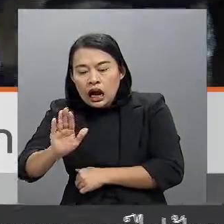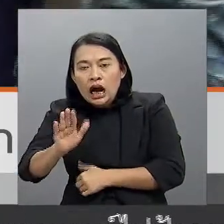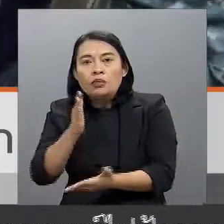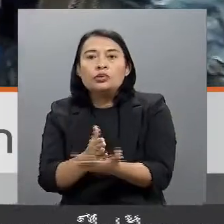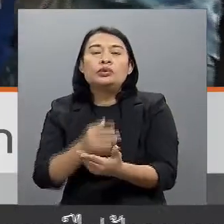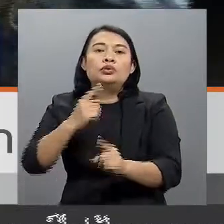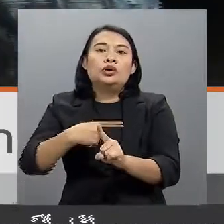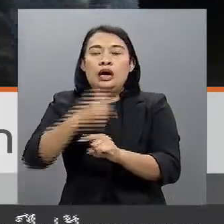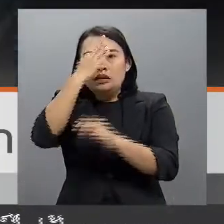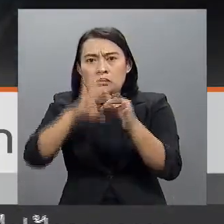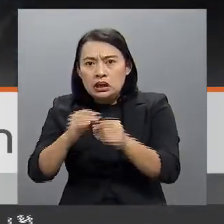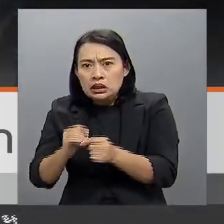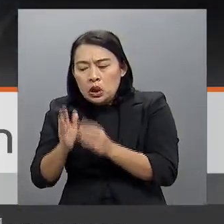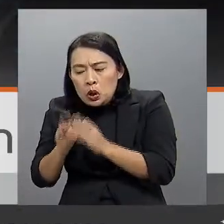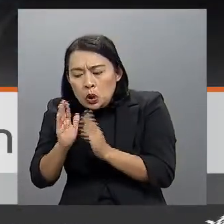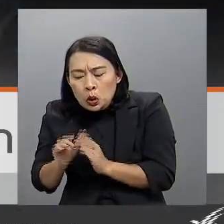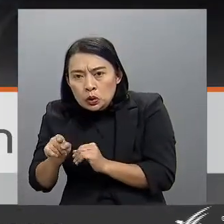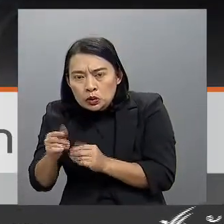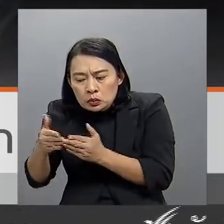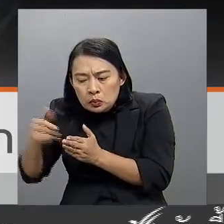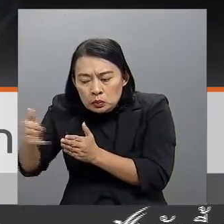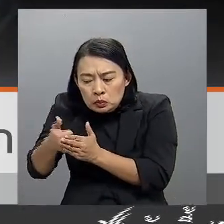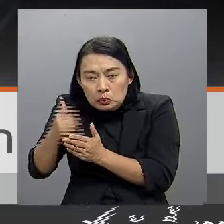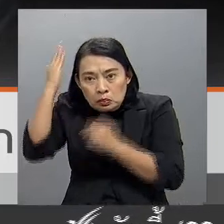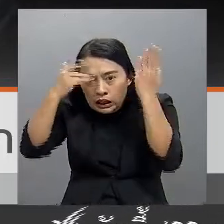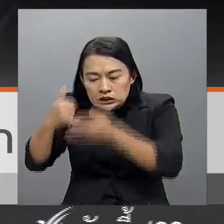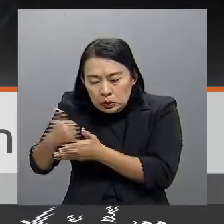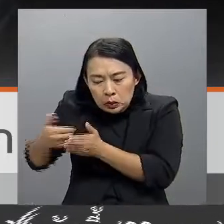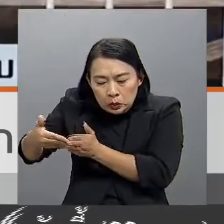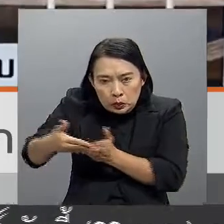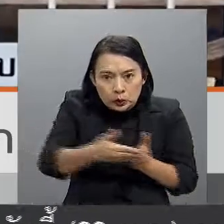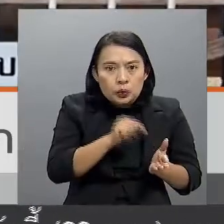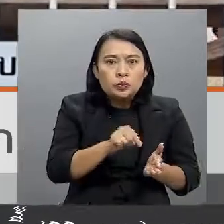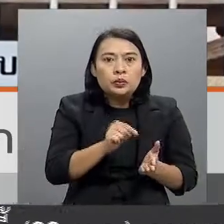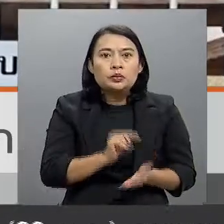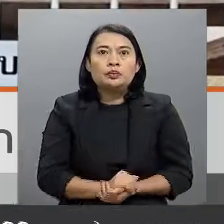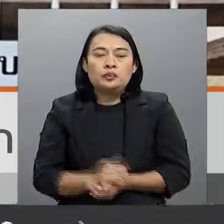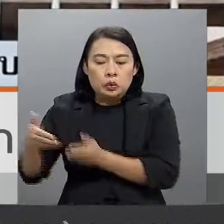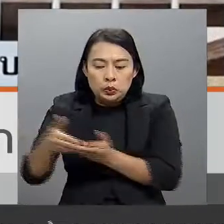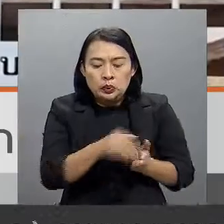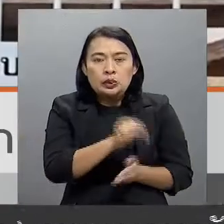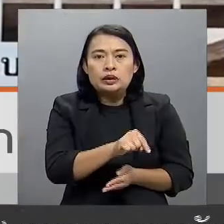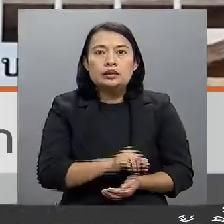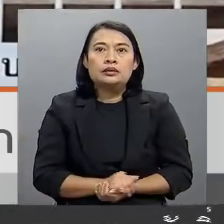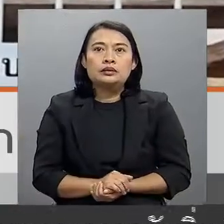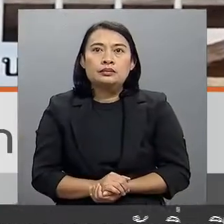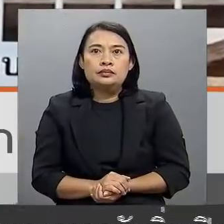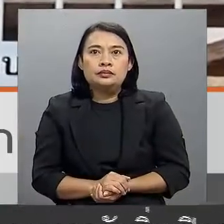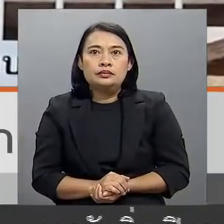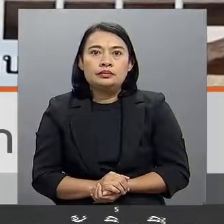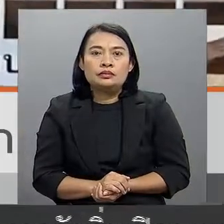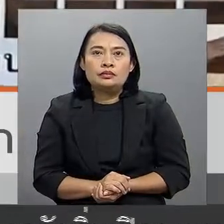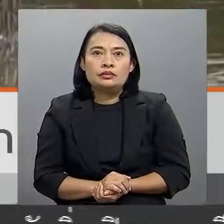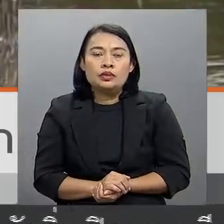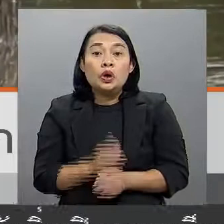การลักลอบขนแรงงานข้ามชาติจากมาเลเซียมากับเรือข้ามฟากเข้าประเทศก่อนหน้านี้มีการลักลอบขนแรงงาน